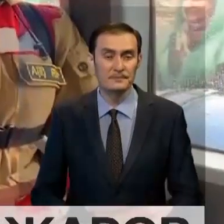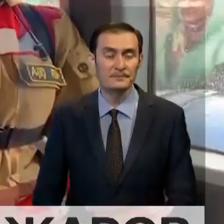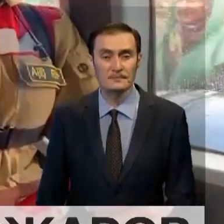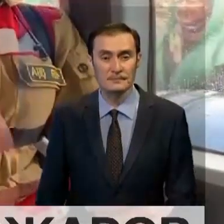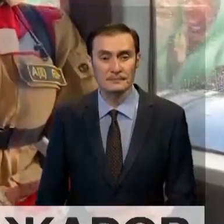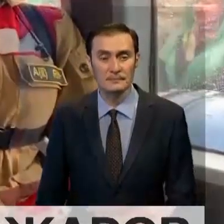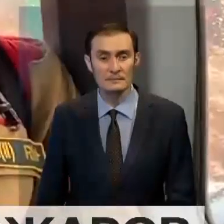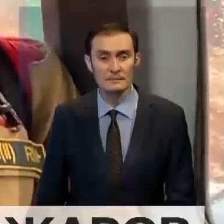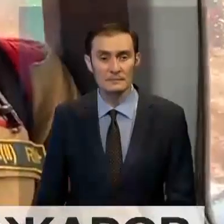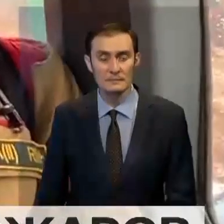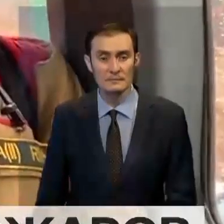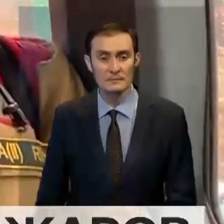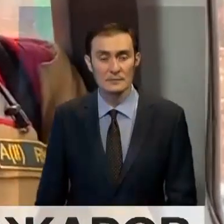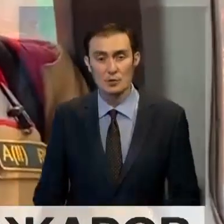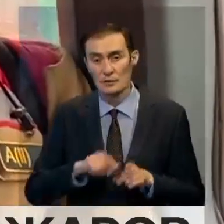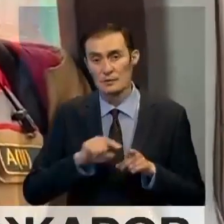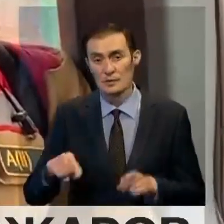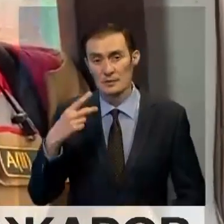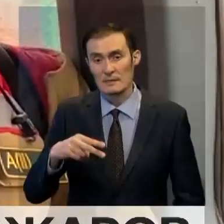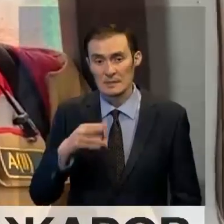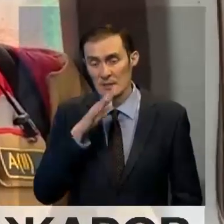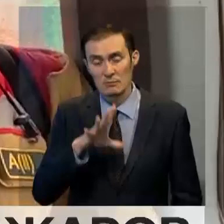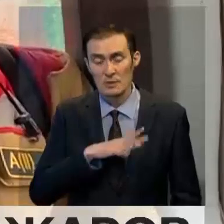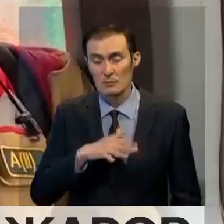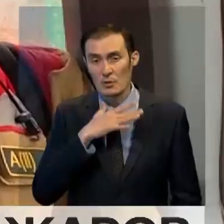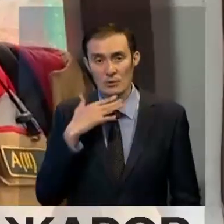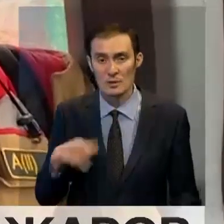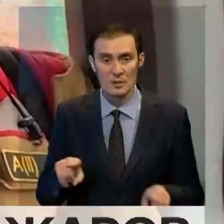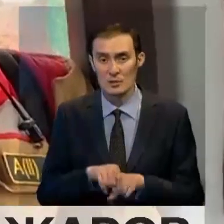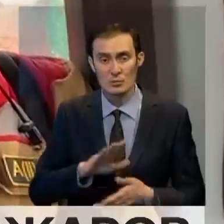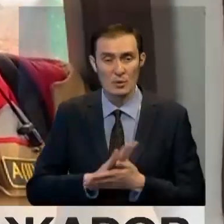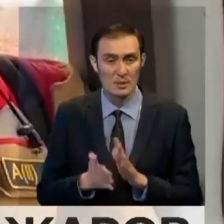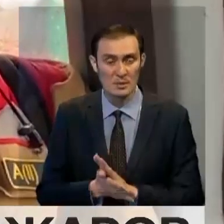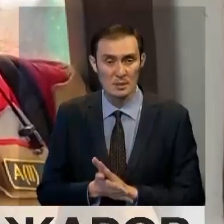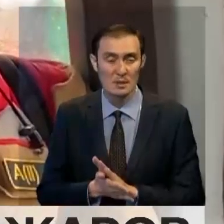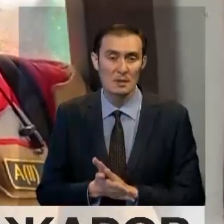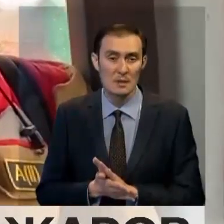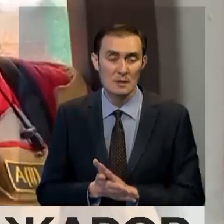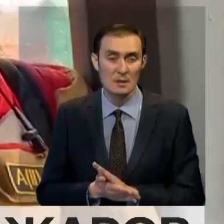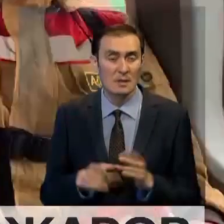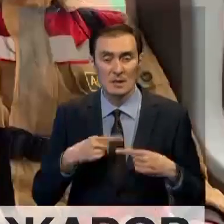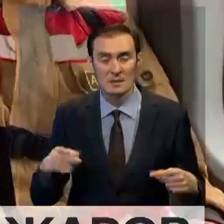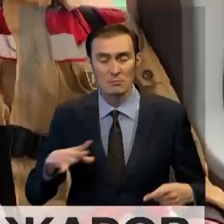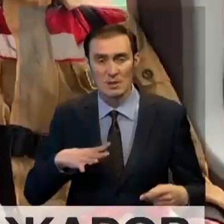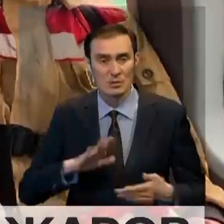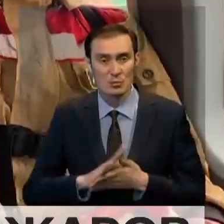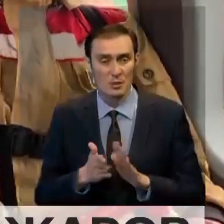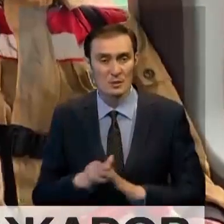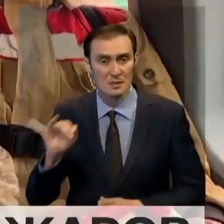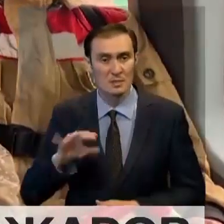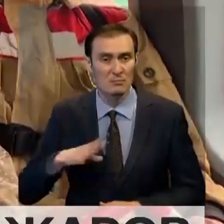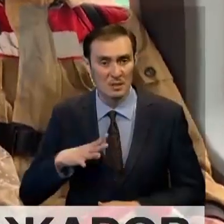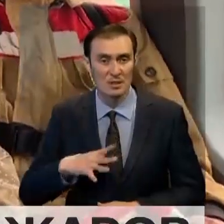останавливать пожар. За 20 лет было много ситуаций. Всякие были ситуации. Были